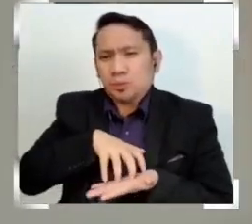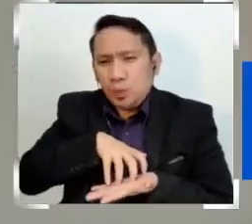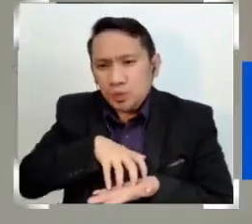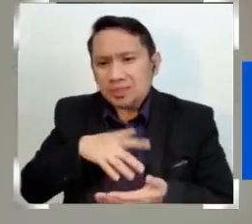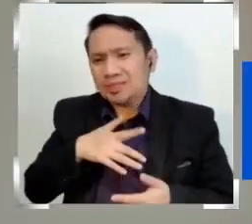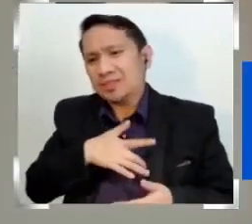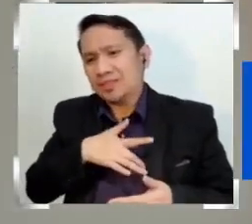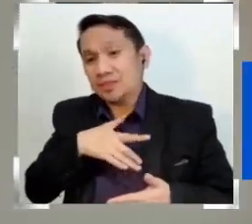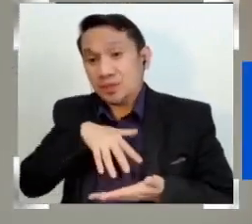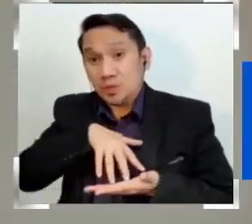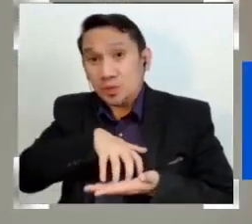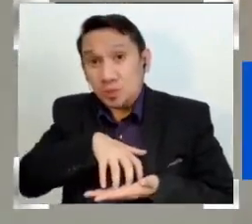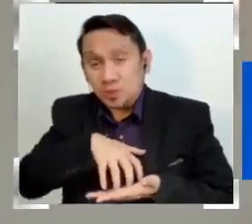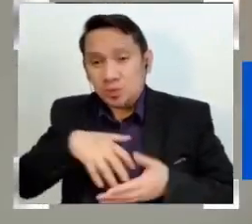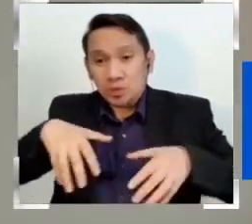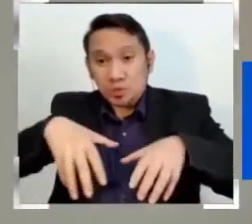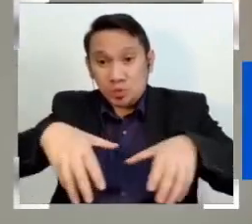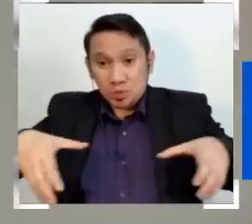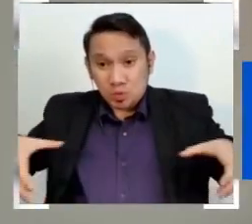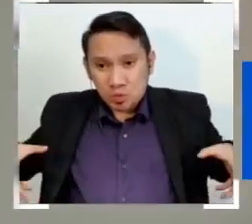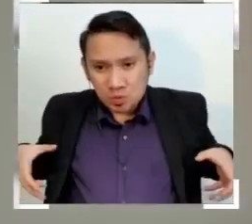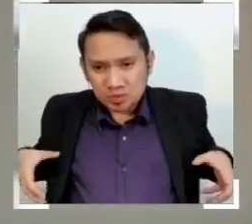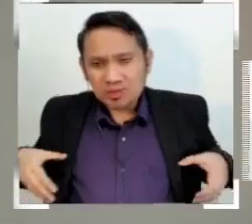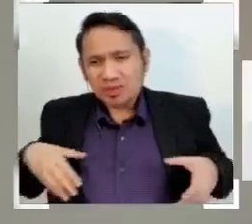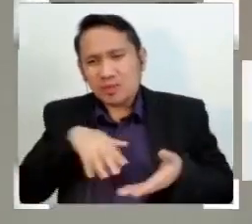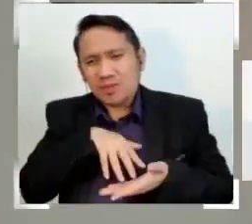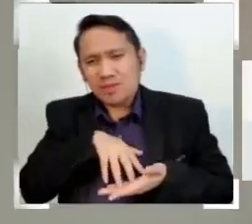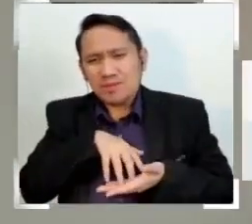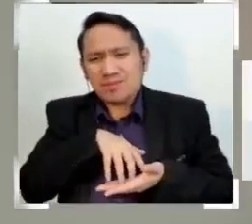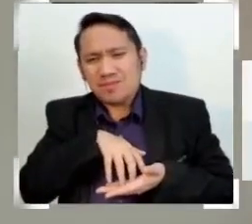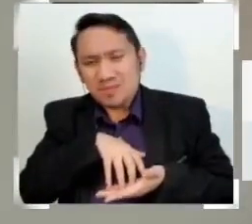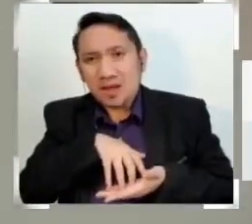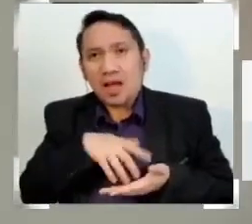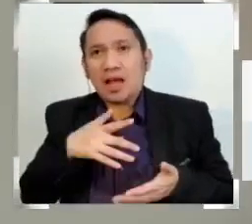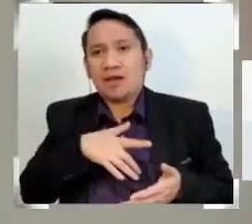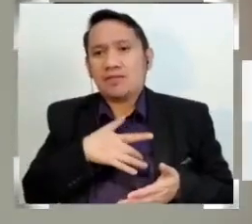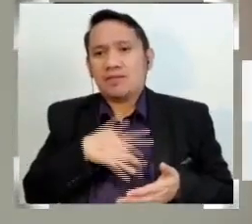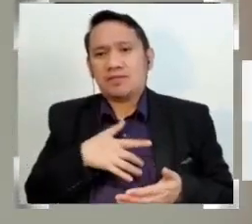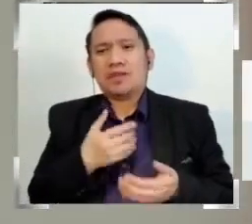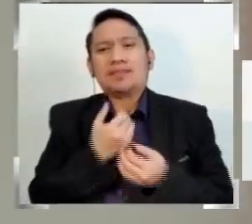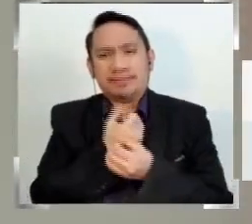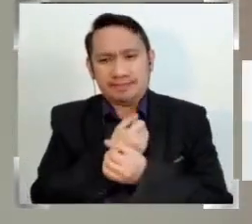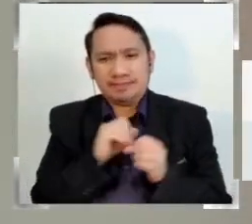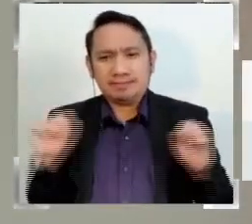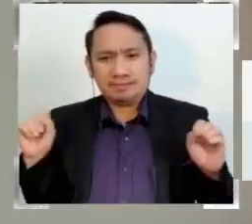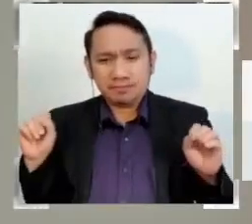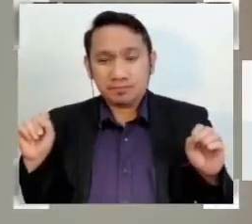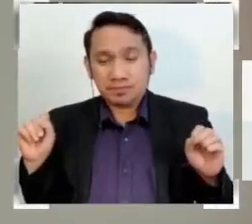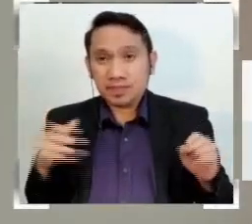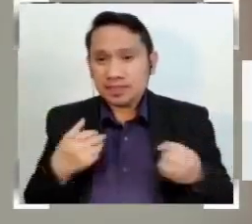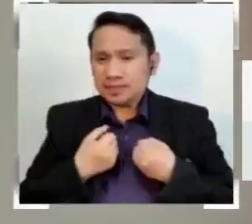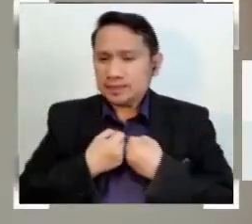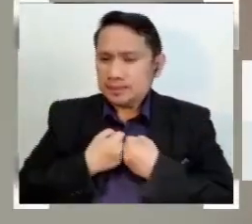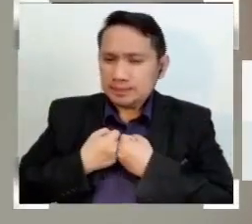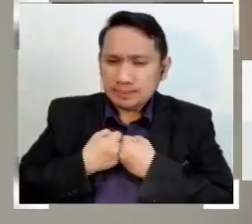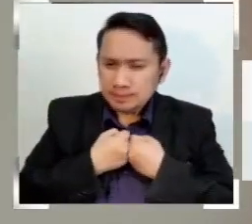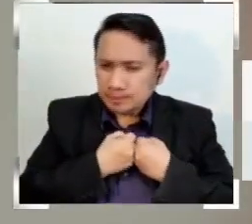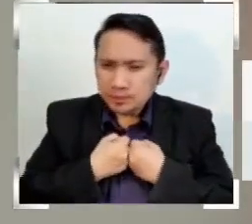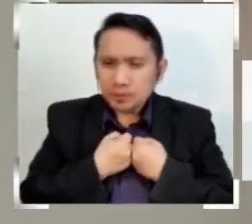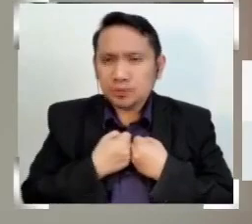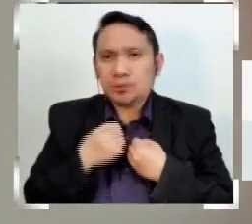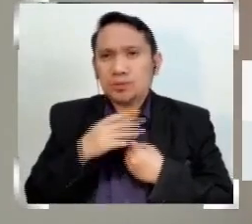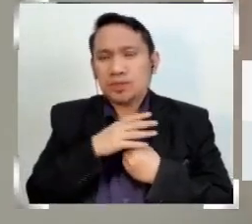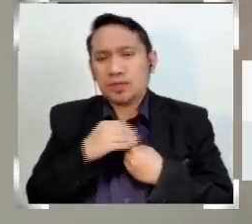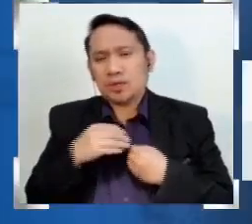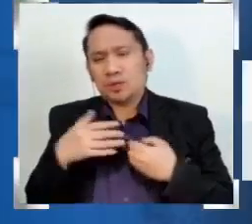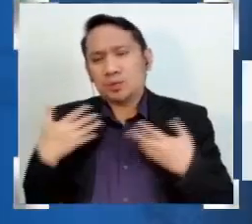sa Albabida, doon ko na-feel ko po na safe na po. Kaya yung struggle and yung na-overwhelm po ng